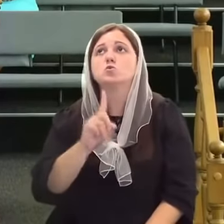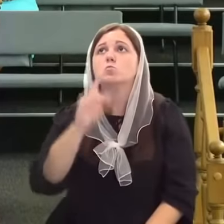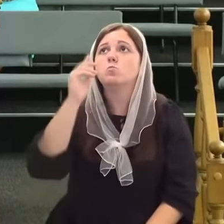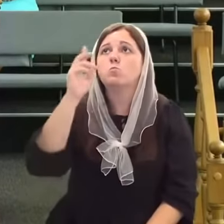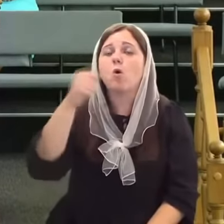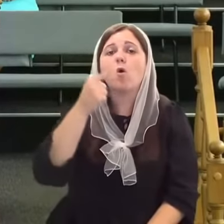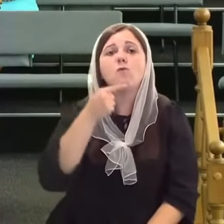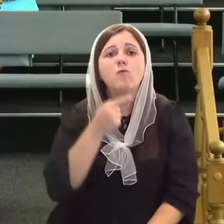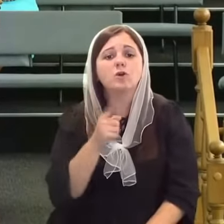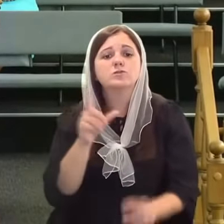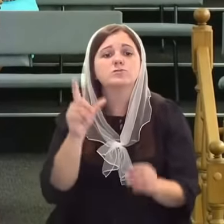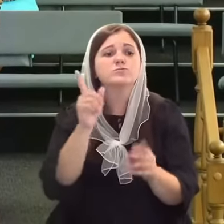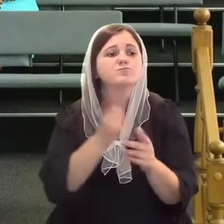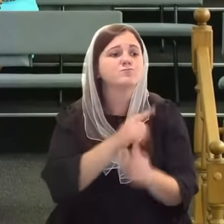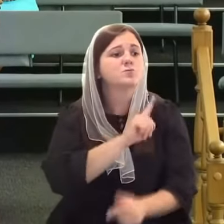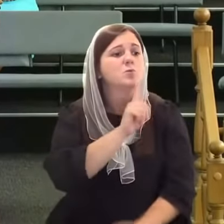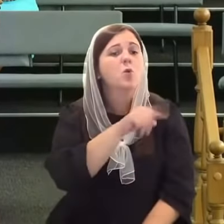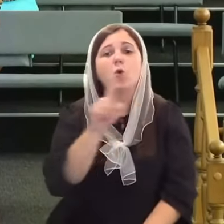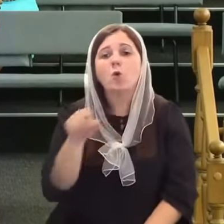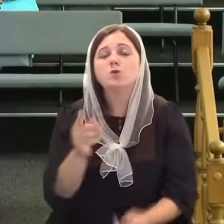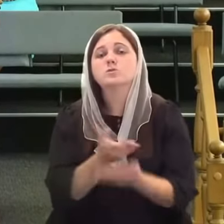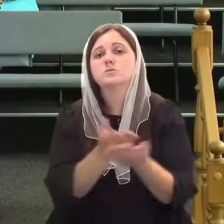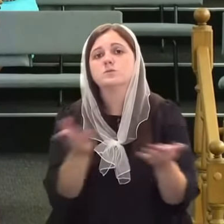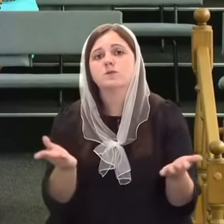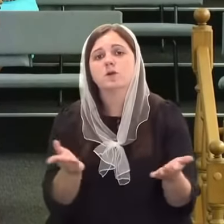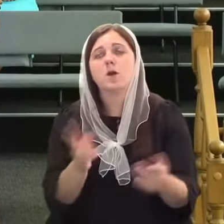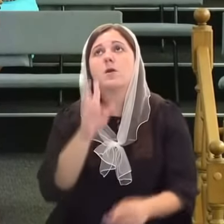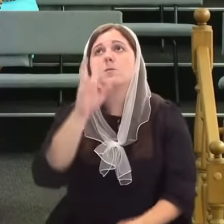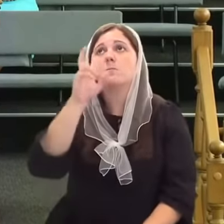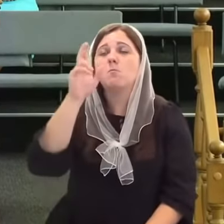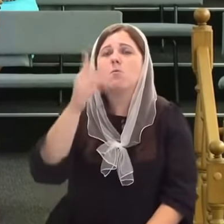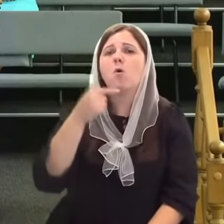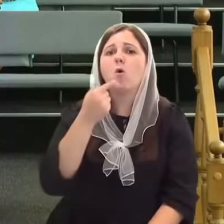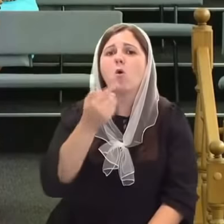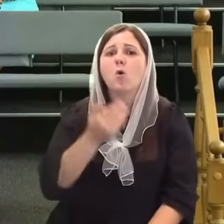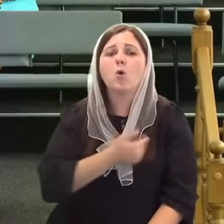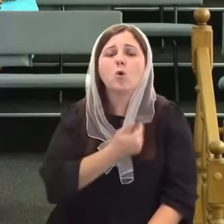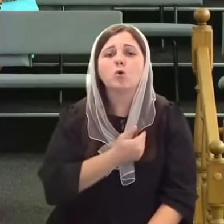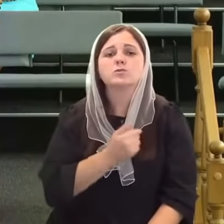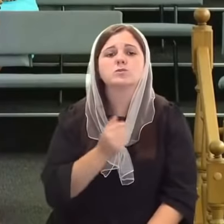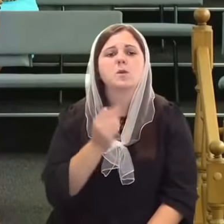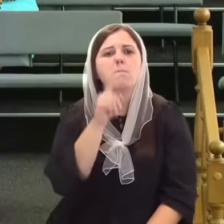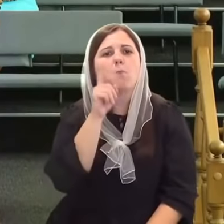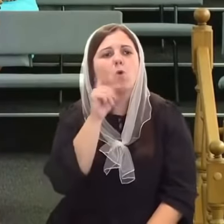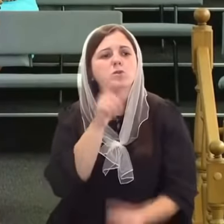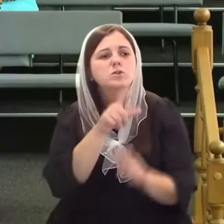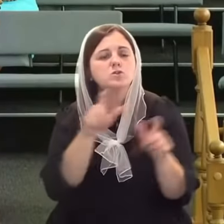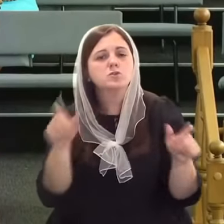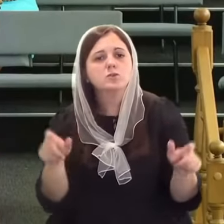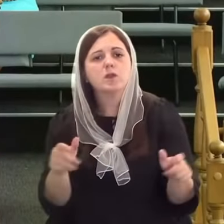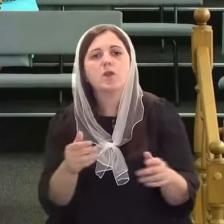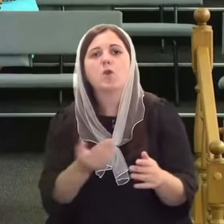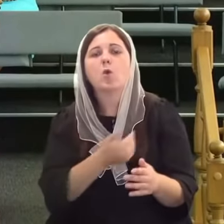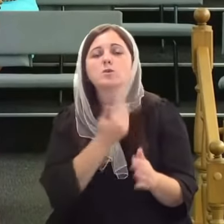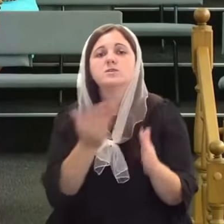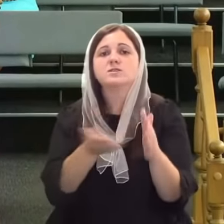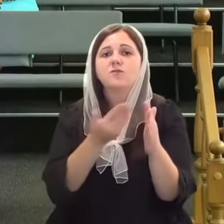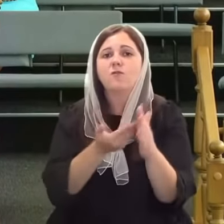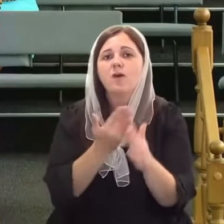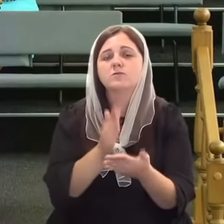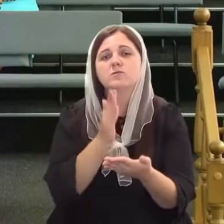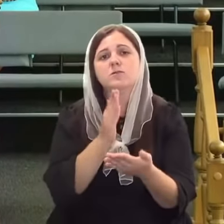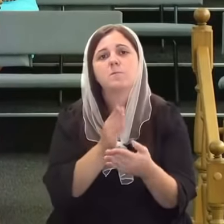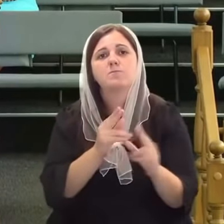нас. И Он хочет молодых людей, молодых парней, девушек, братьев и сестер. Он хочет звать на труд.